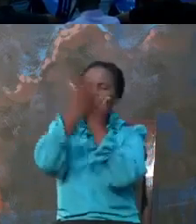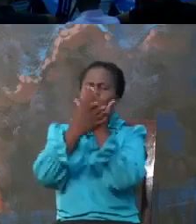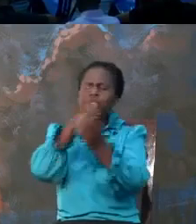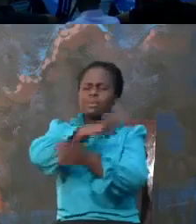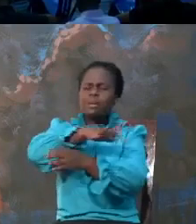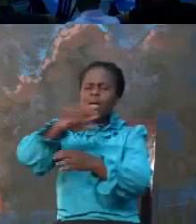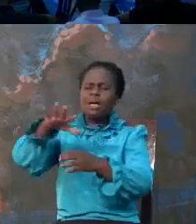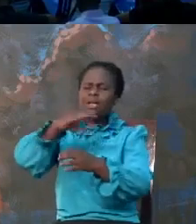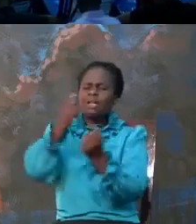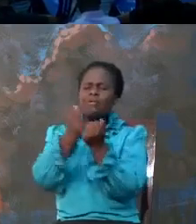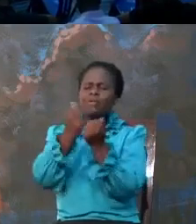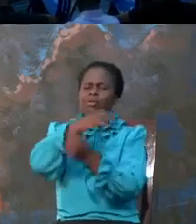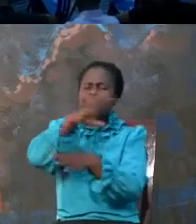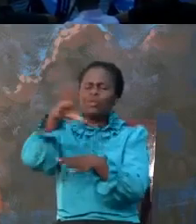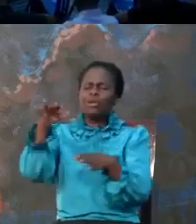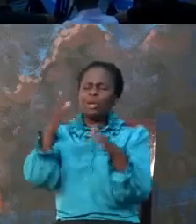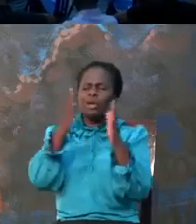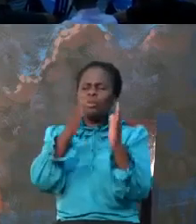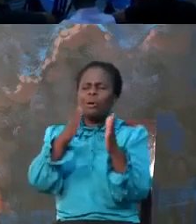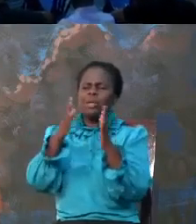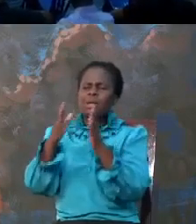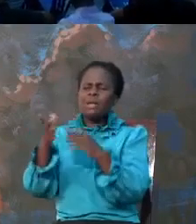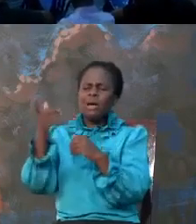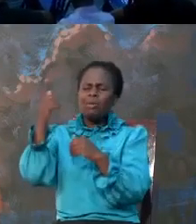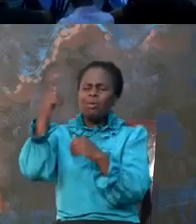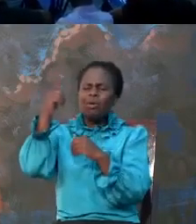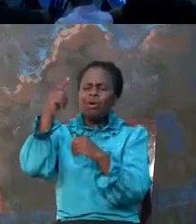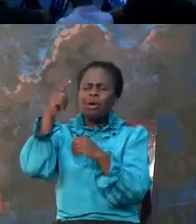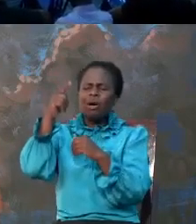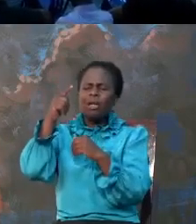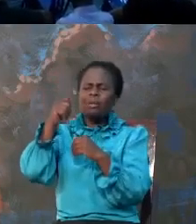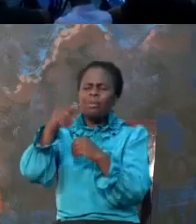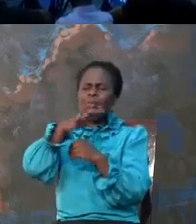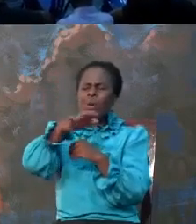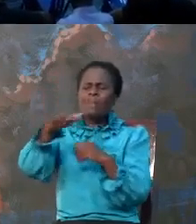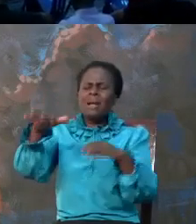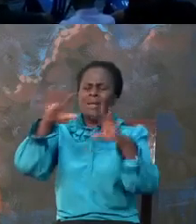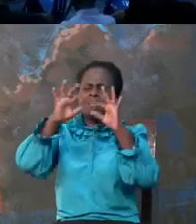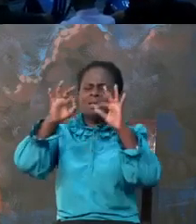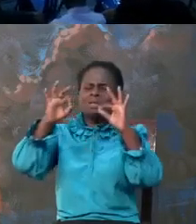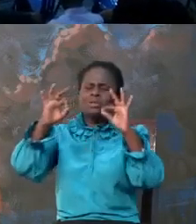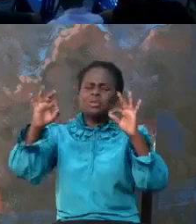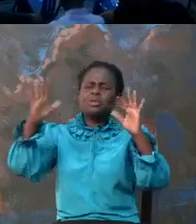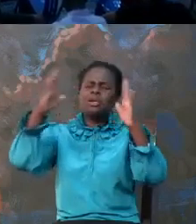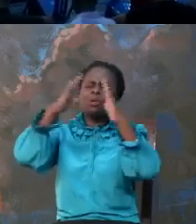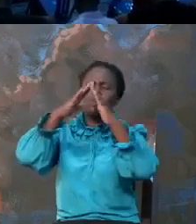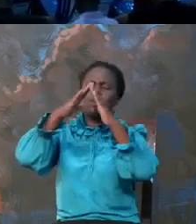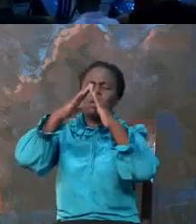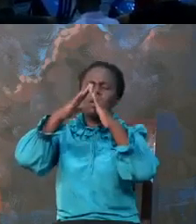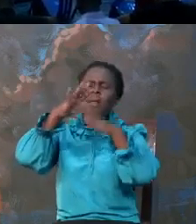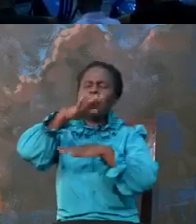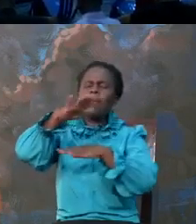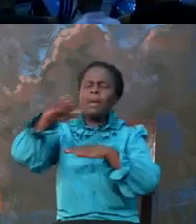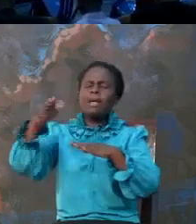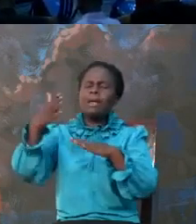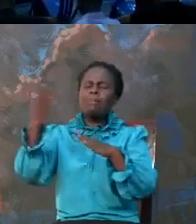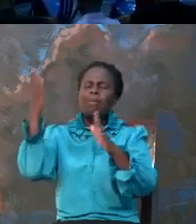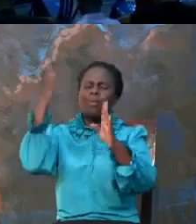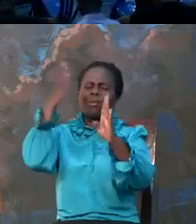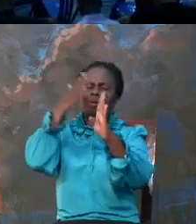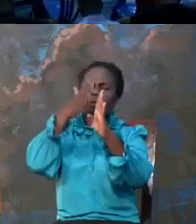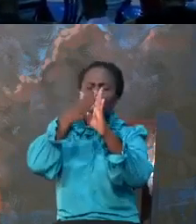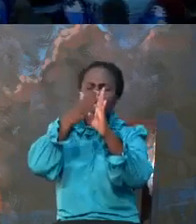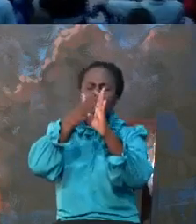vilivyomo. Mwanadamu alipokuwa mahali pazuri nyumbani, mahali ambako ulikusudia